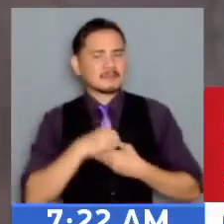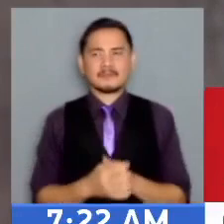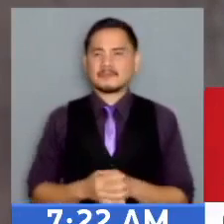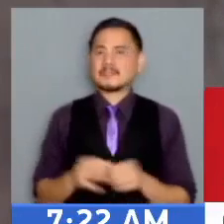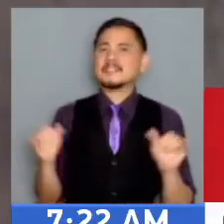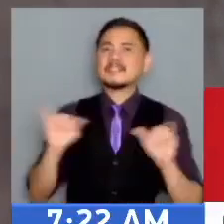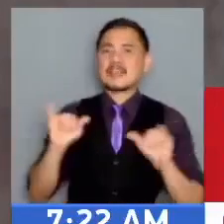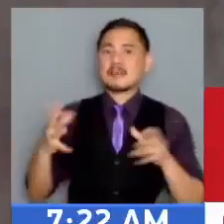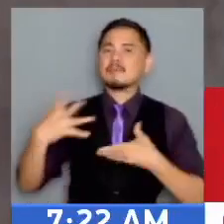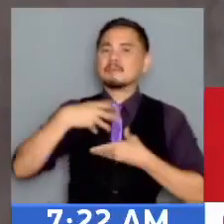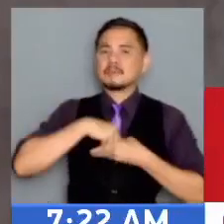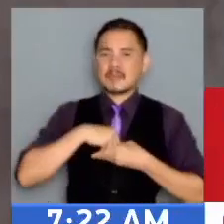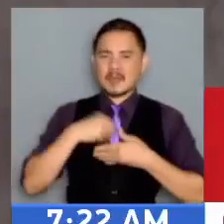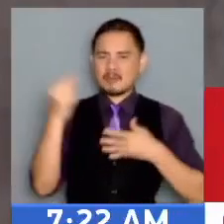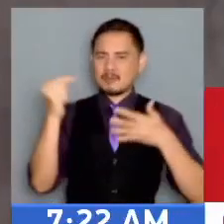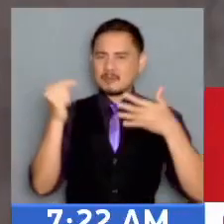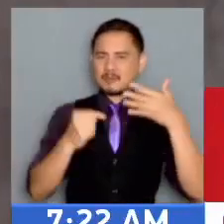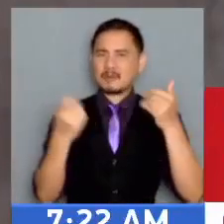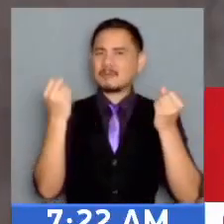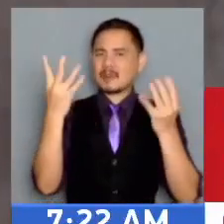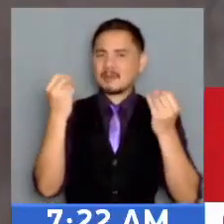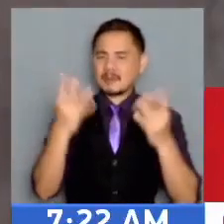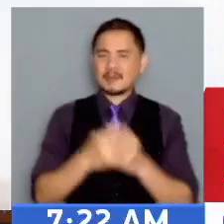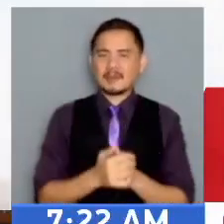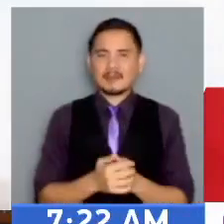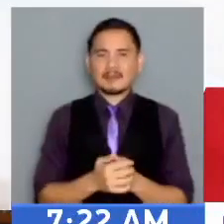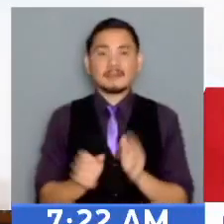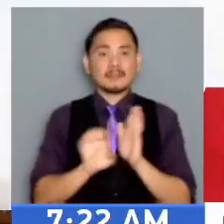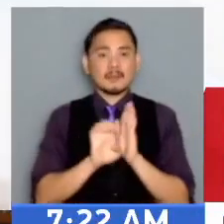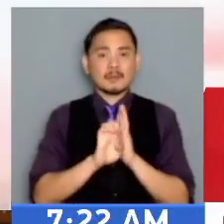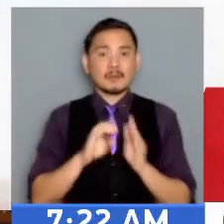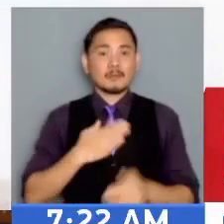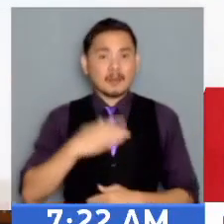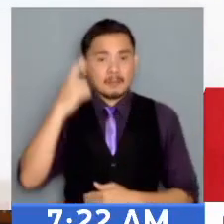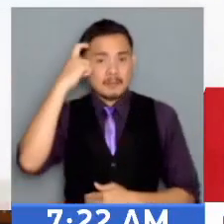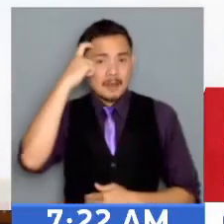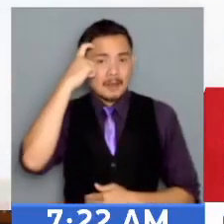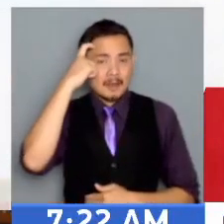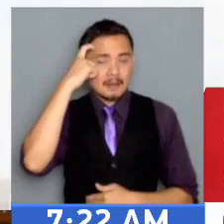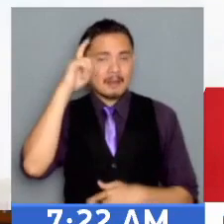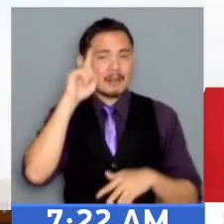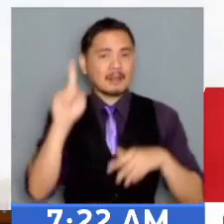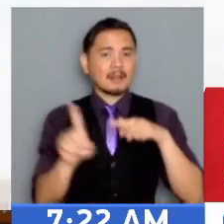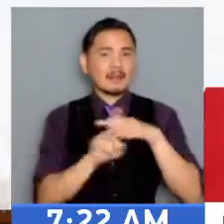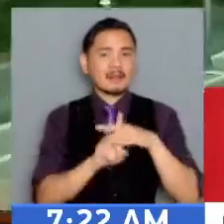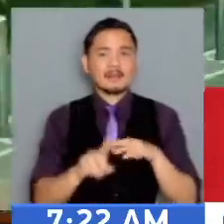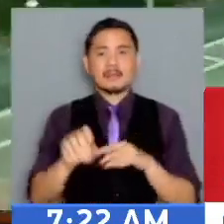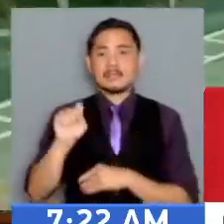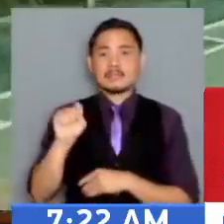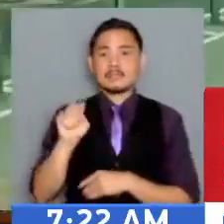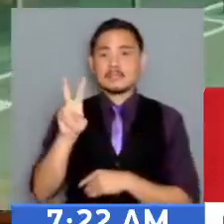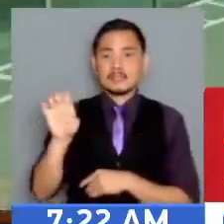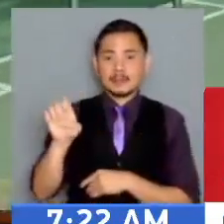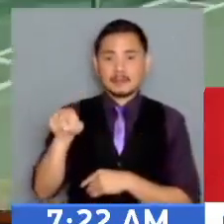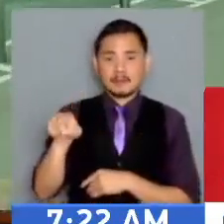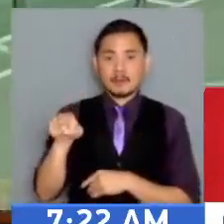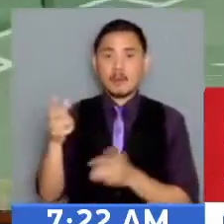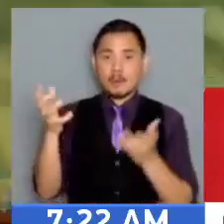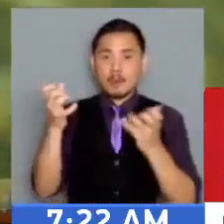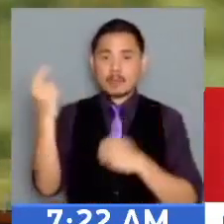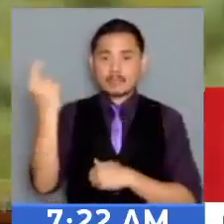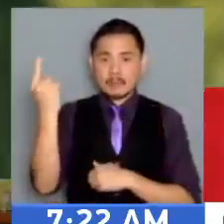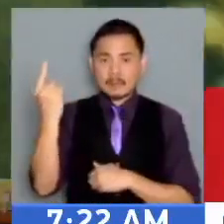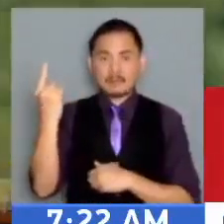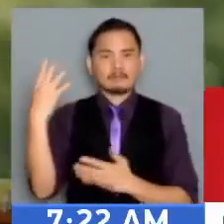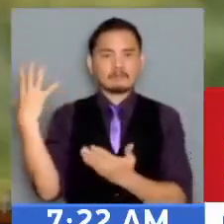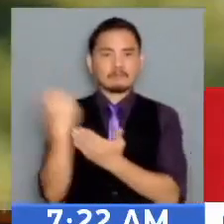Unang-una sa isip ko is, kung meron gusto si Steve, kukunin niya. Ganun din si Miguel. Mm-hmm. If